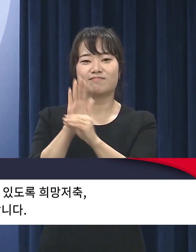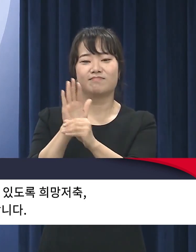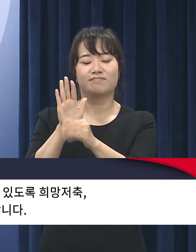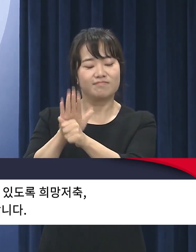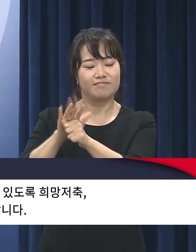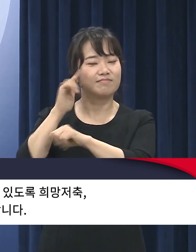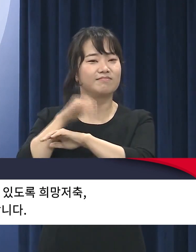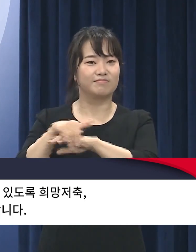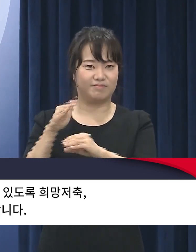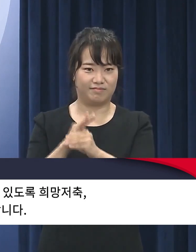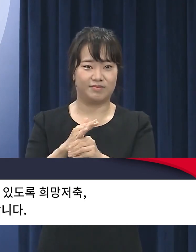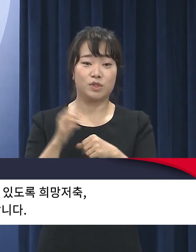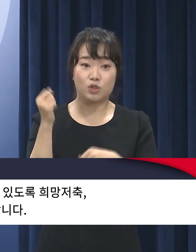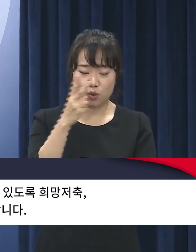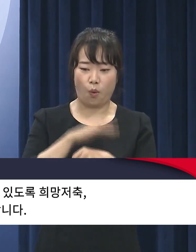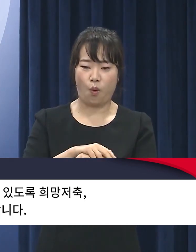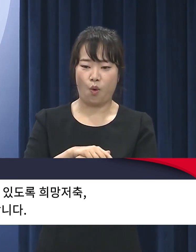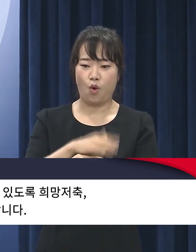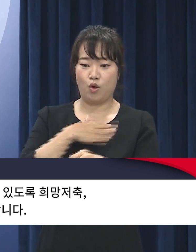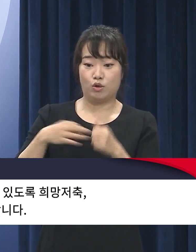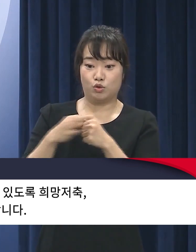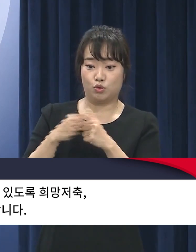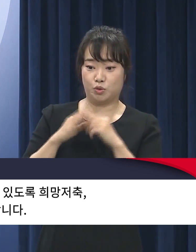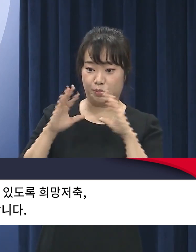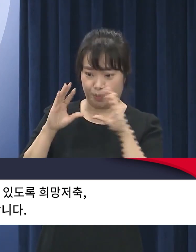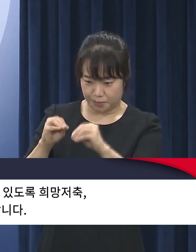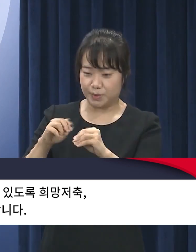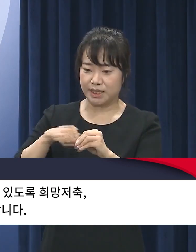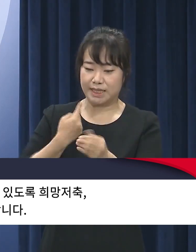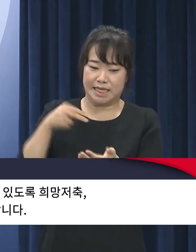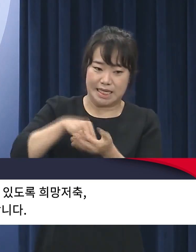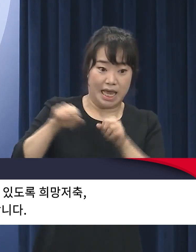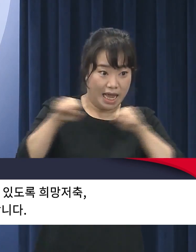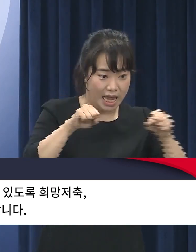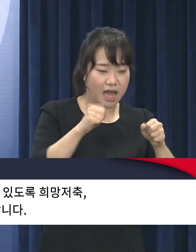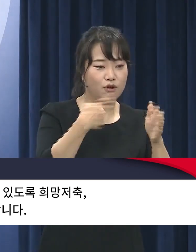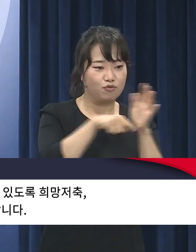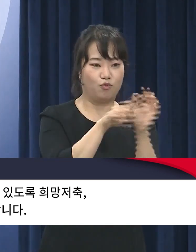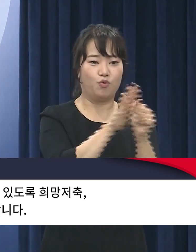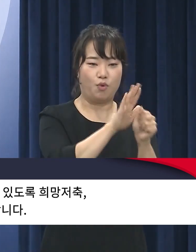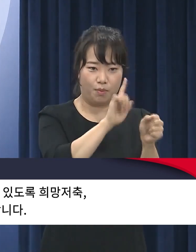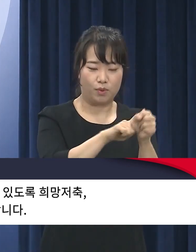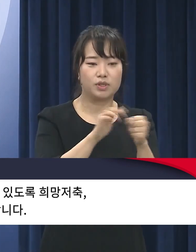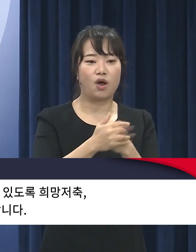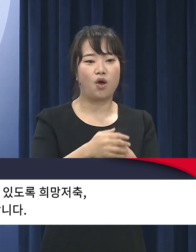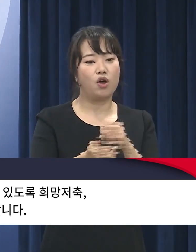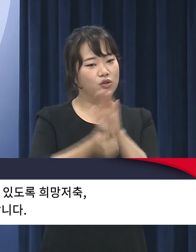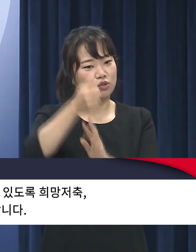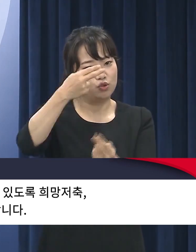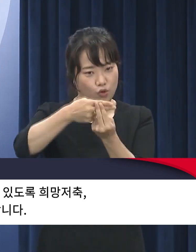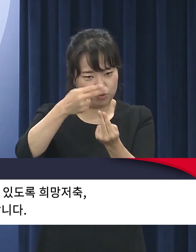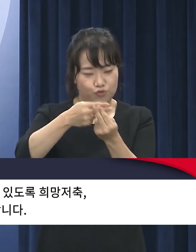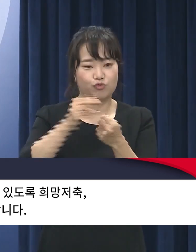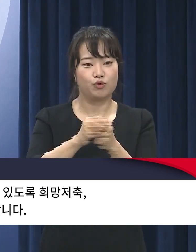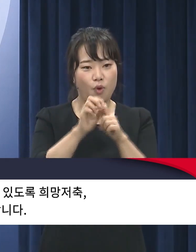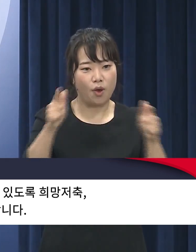한편 수급자가 탈수급 이후 필요한 목돈을 마련할 수 있도록 희망저축, 청년내일